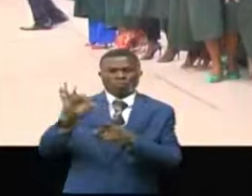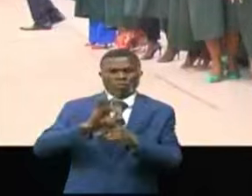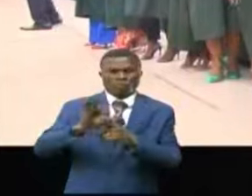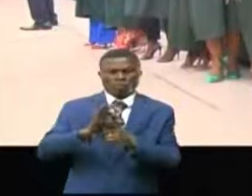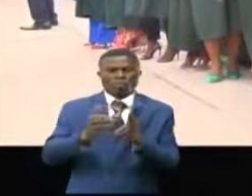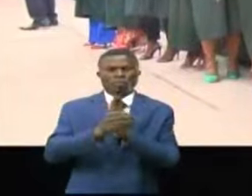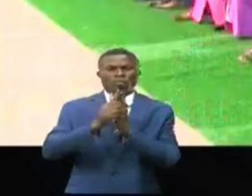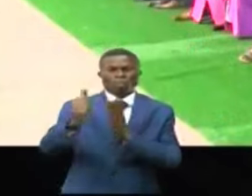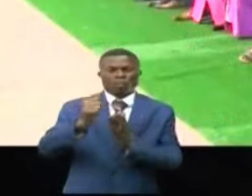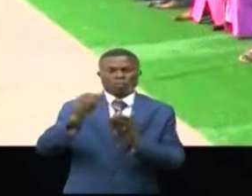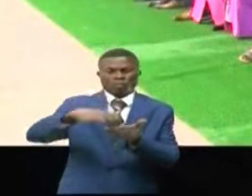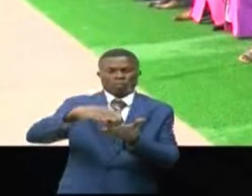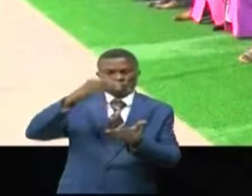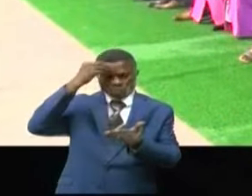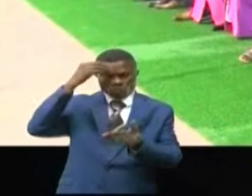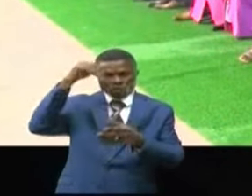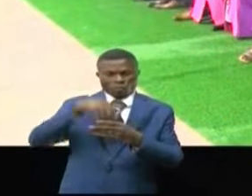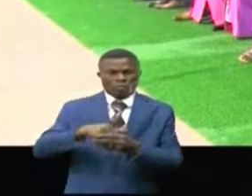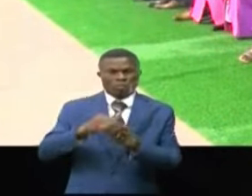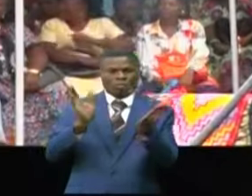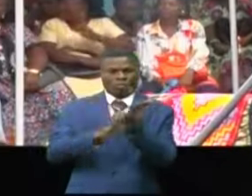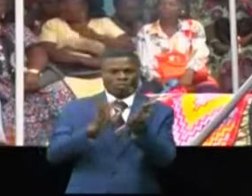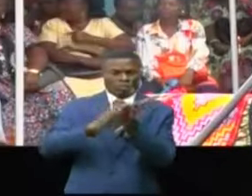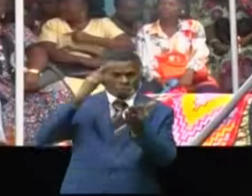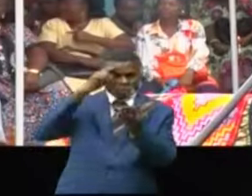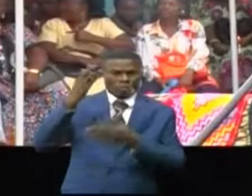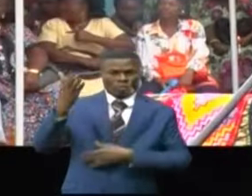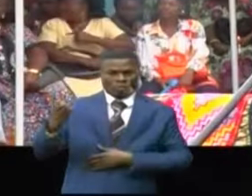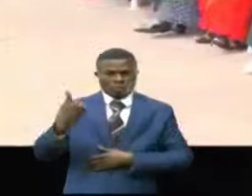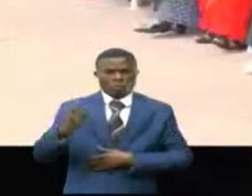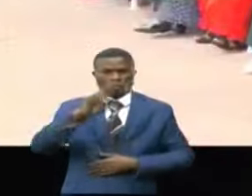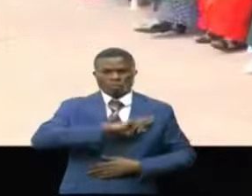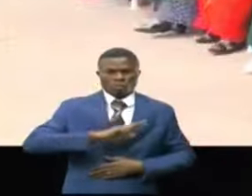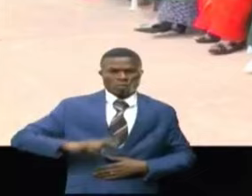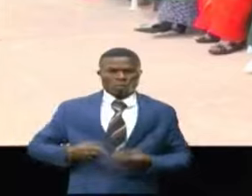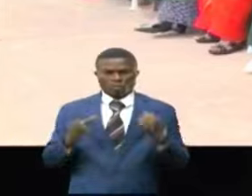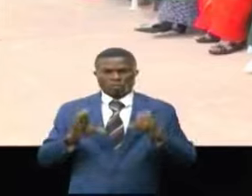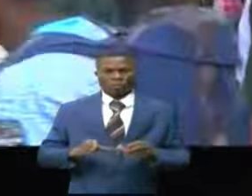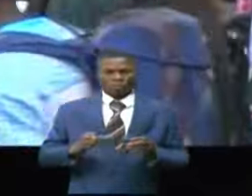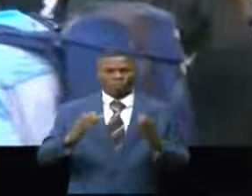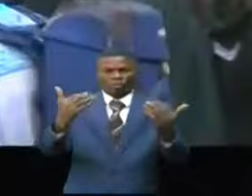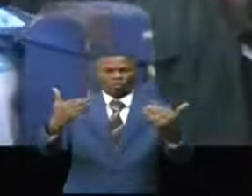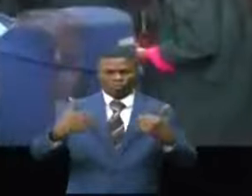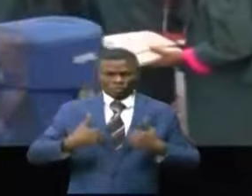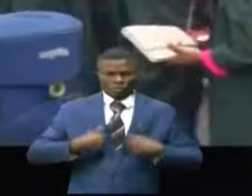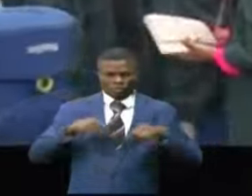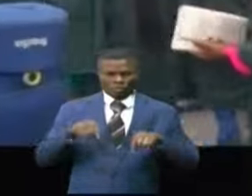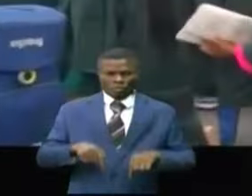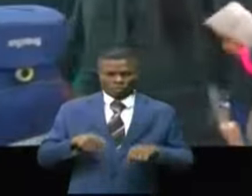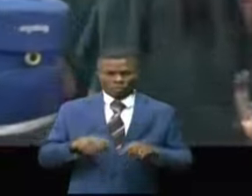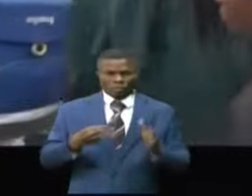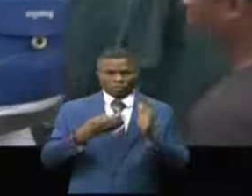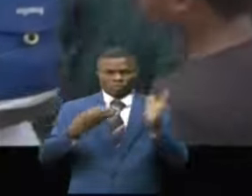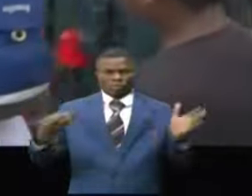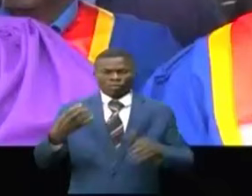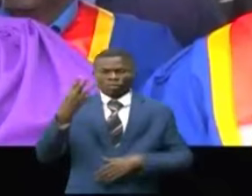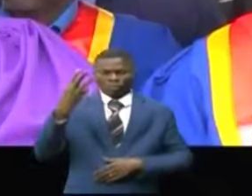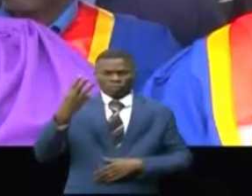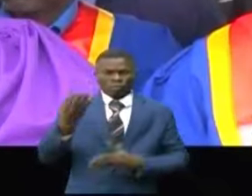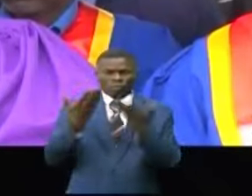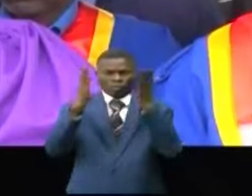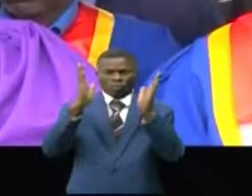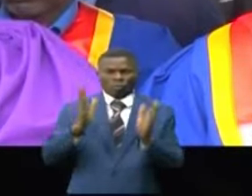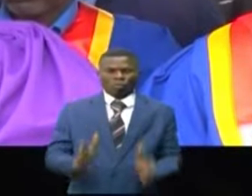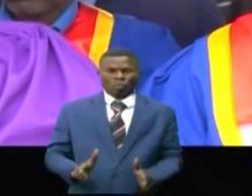de qualité reçue au sein de cet alma mater, la RDC vient de bénéficier encore d'une crème intellectuelle